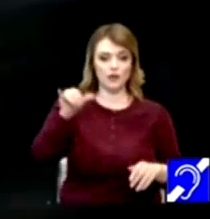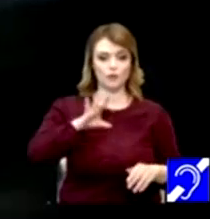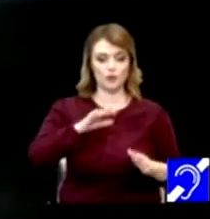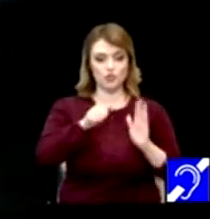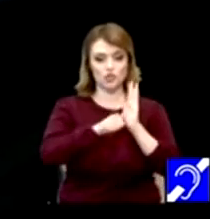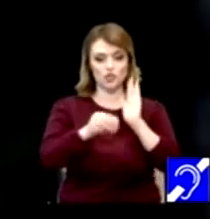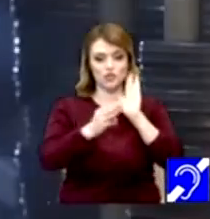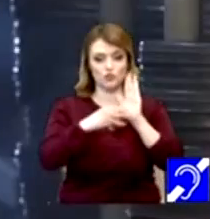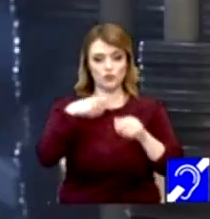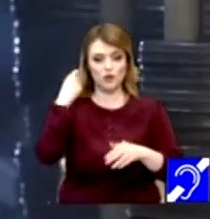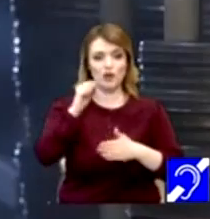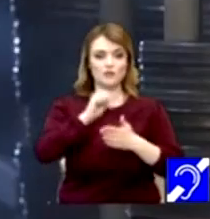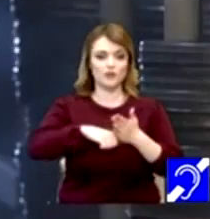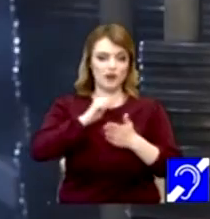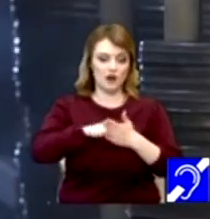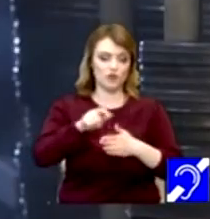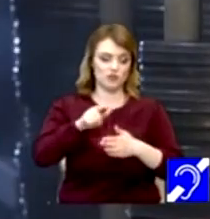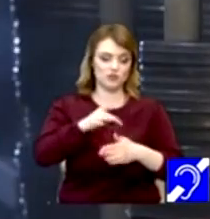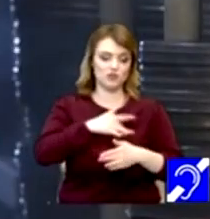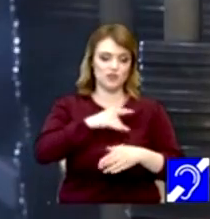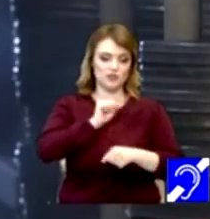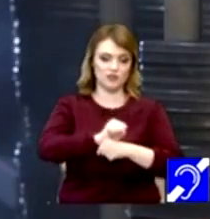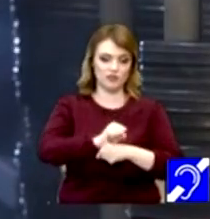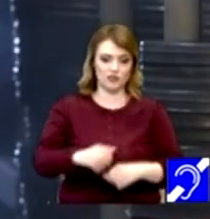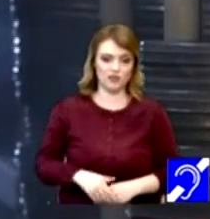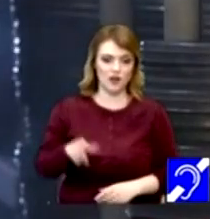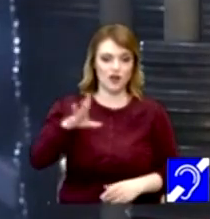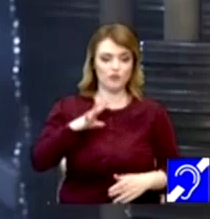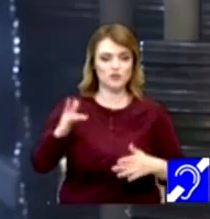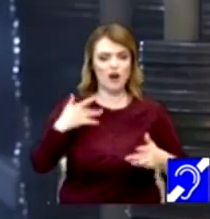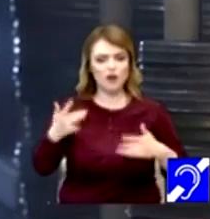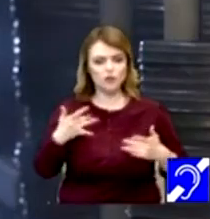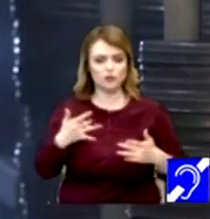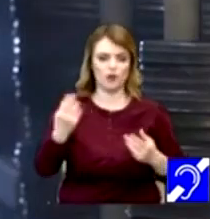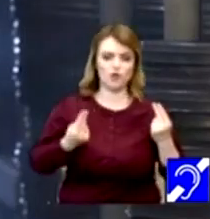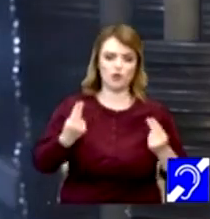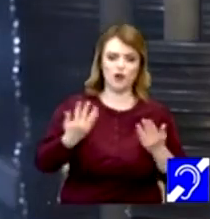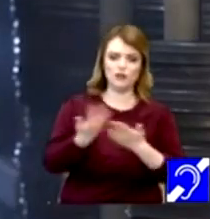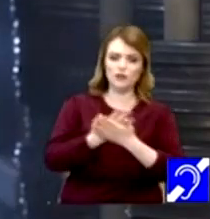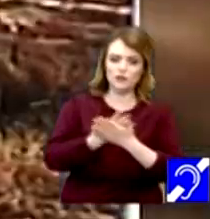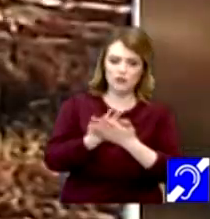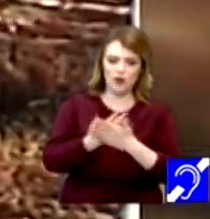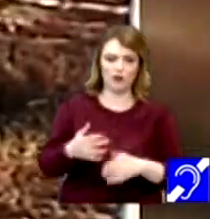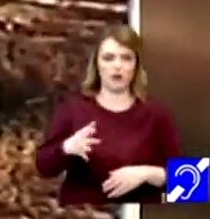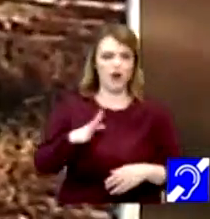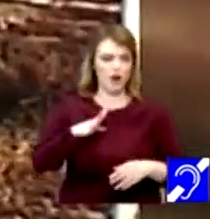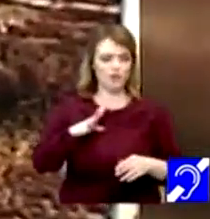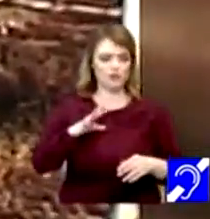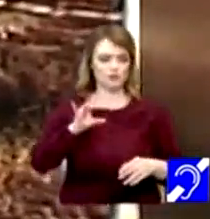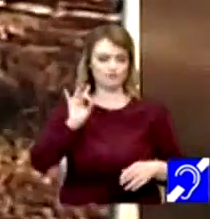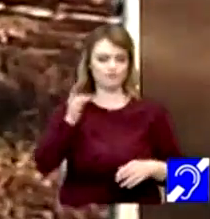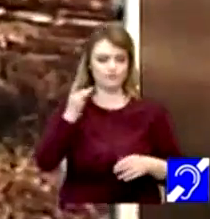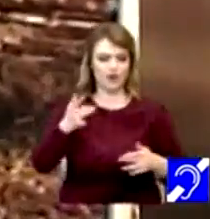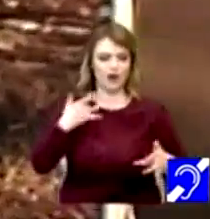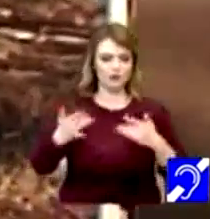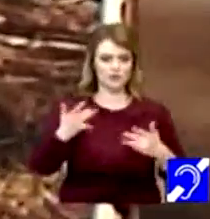de 68 de ani din cauza unui stop cardiac. Boris Bechet a fost actor de teatru și film, artist emerit al Republicii Moldova, cavaler